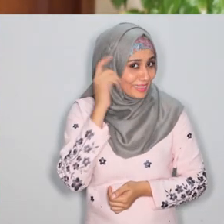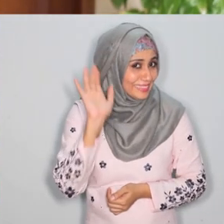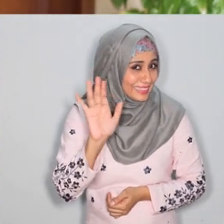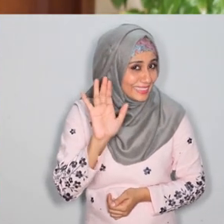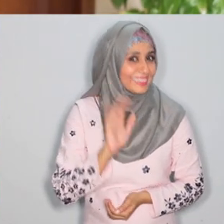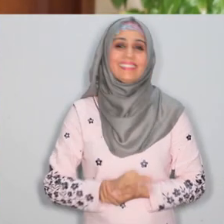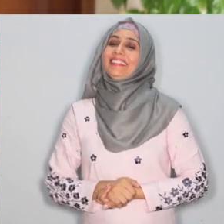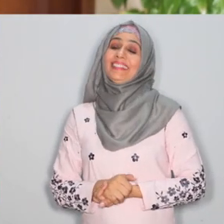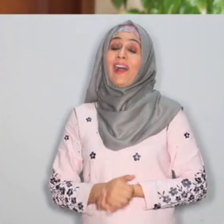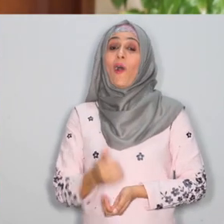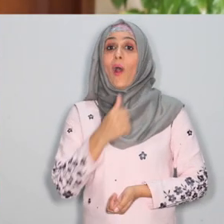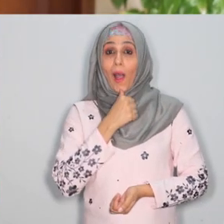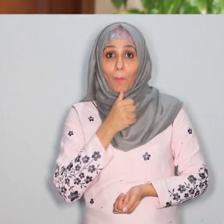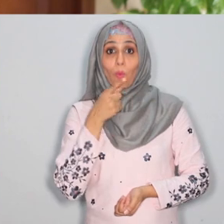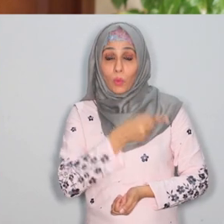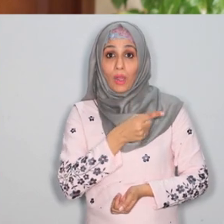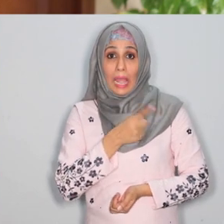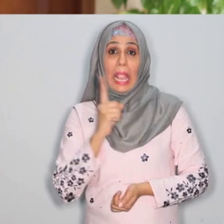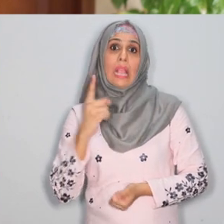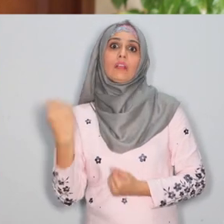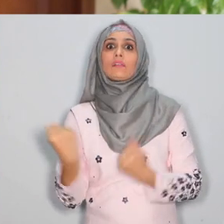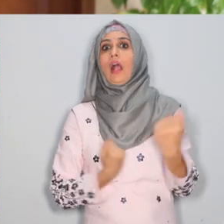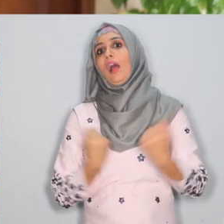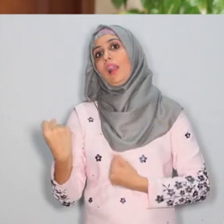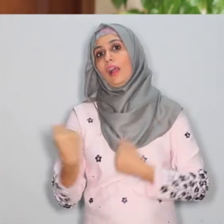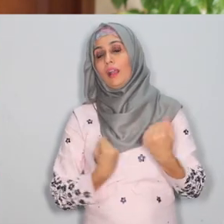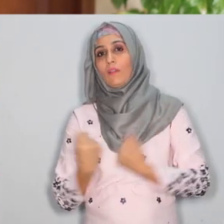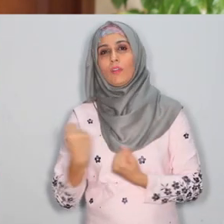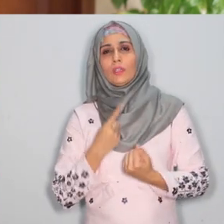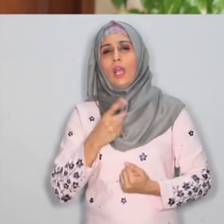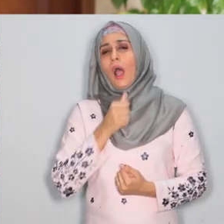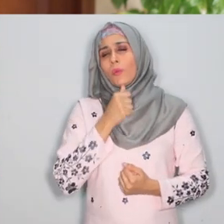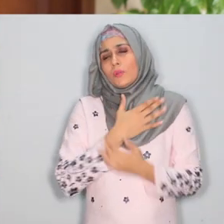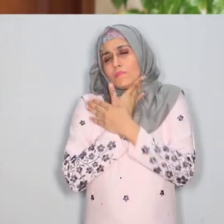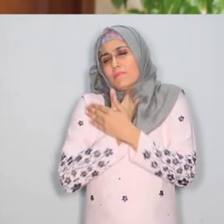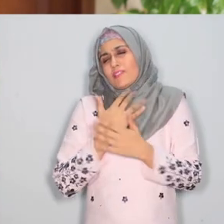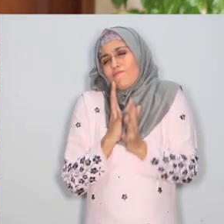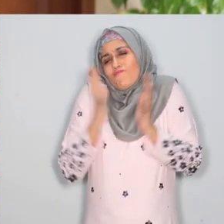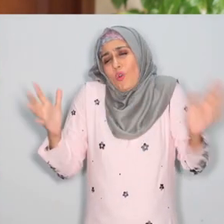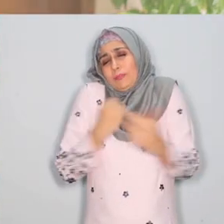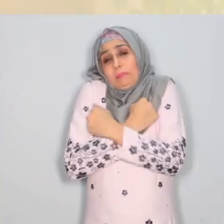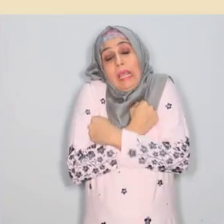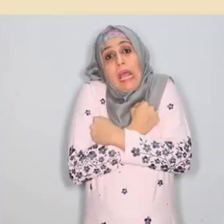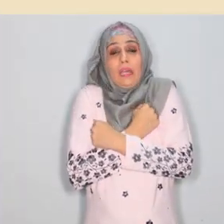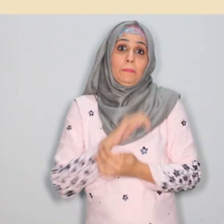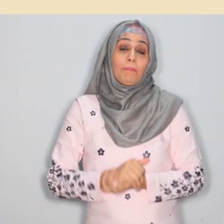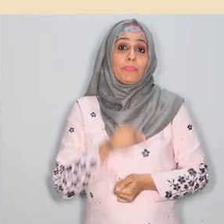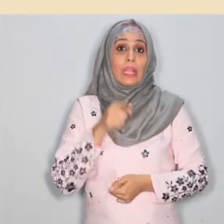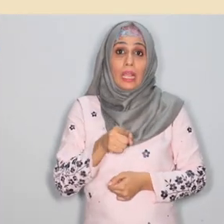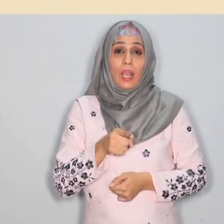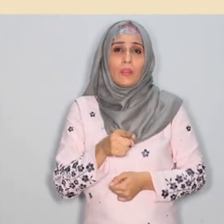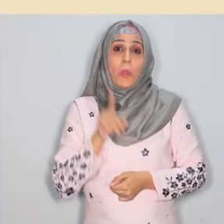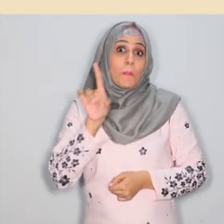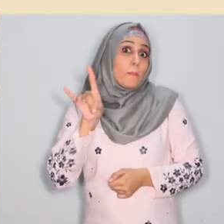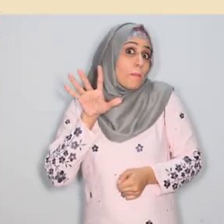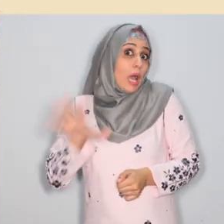समझ गए ना? अब्बू जान के पास एक गाड़ी थी जो उनको बेहद प्यारी थी। ये